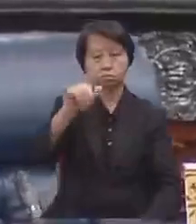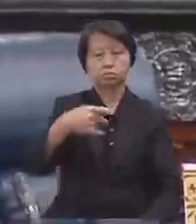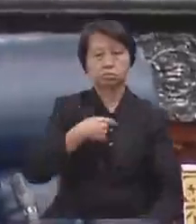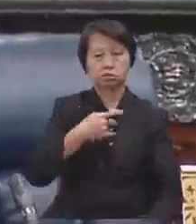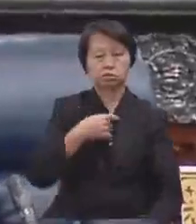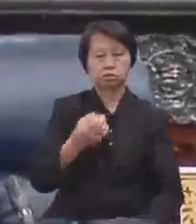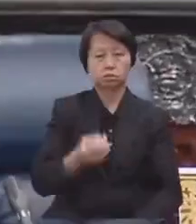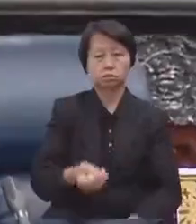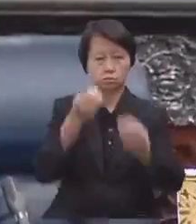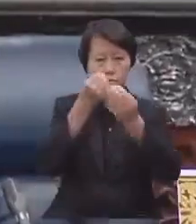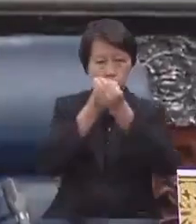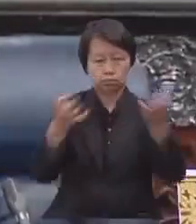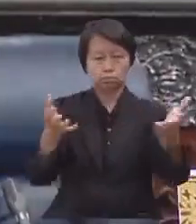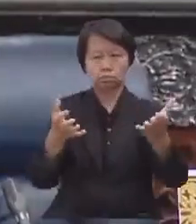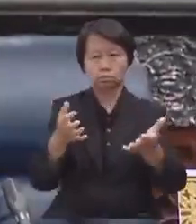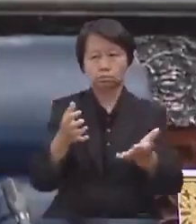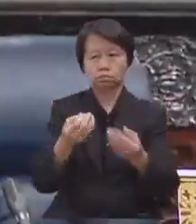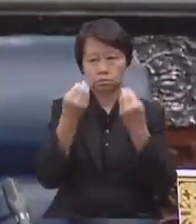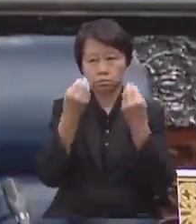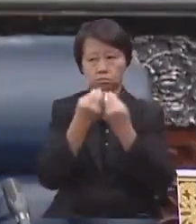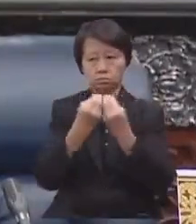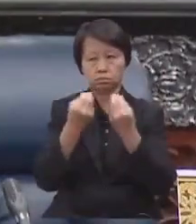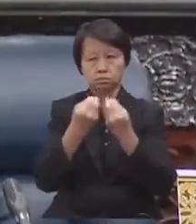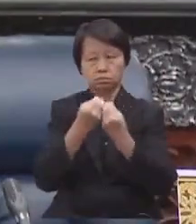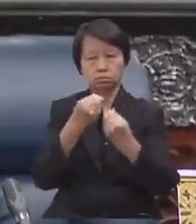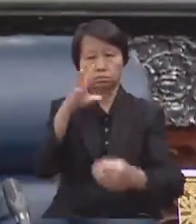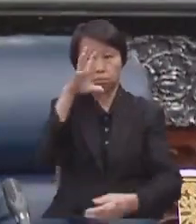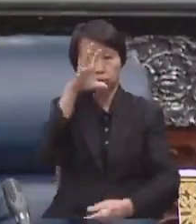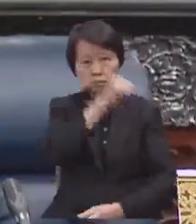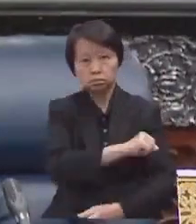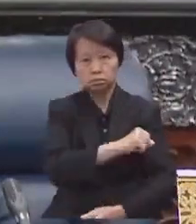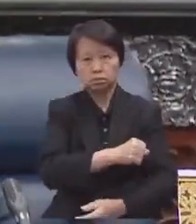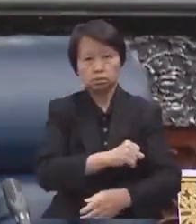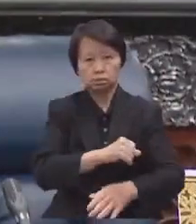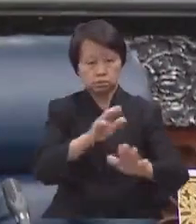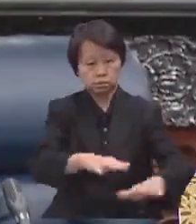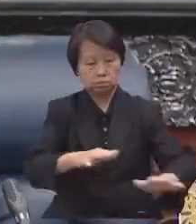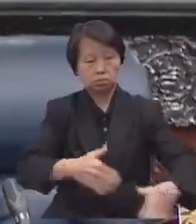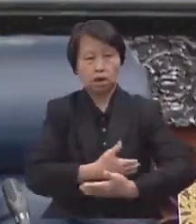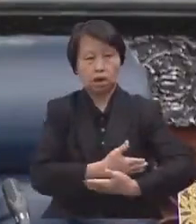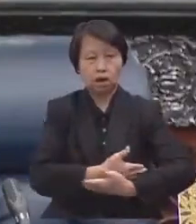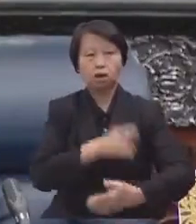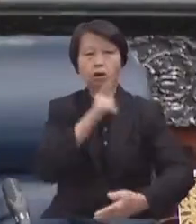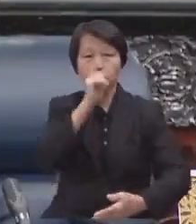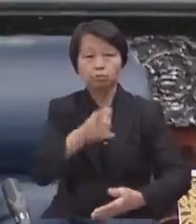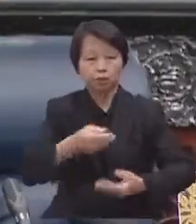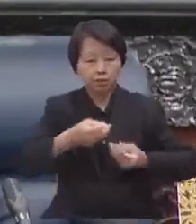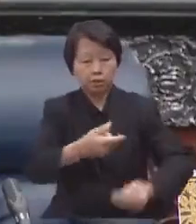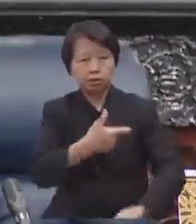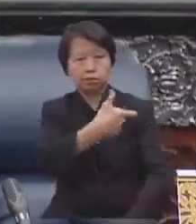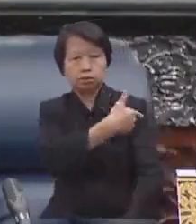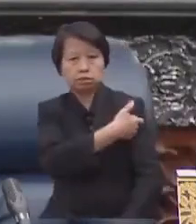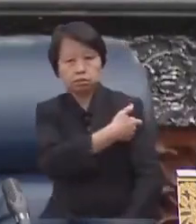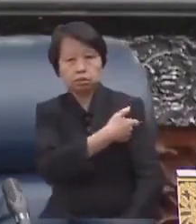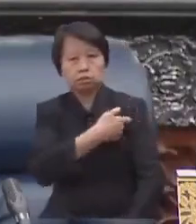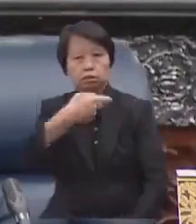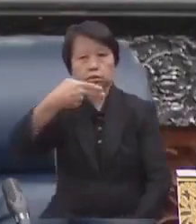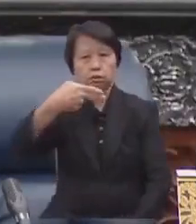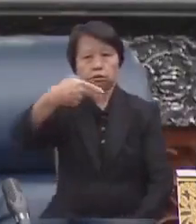maklum tentang statistik keciciran anak-anak yang sepatunya menerima